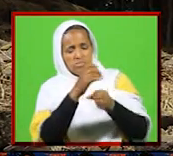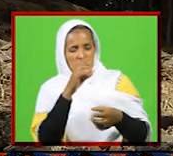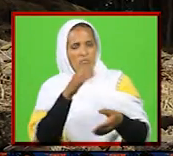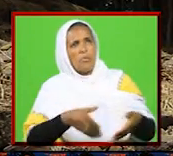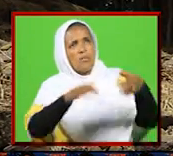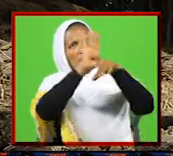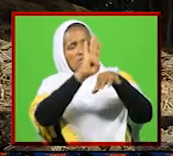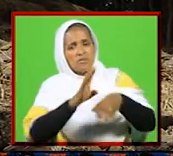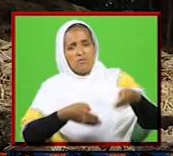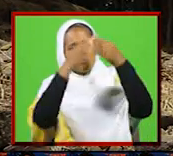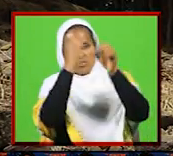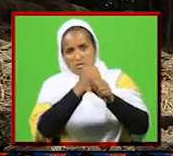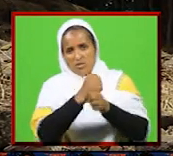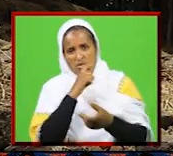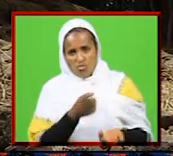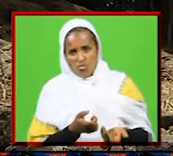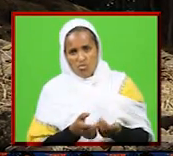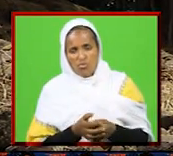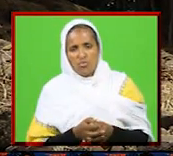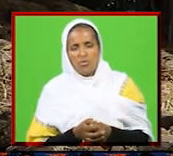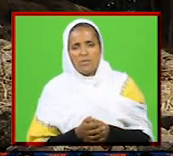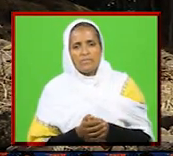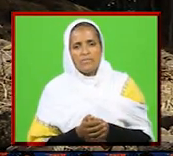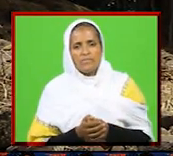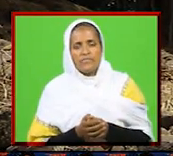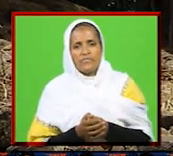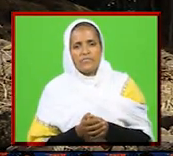ያው እየተገነባ ግንባታ ነው።